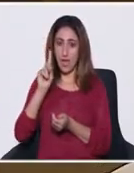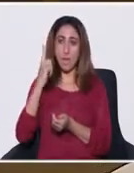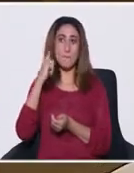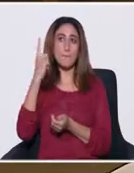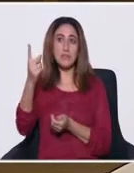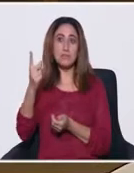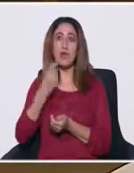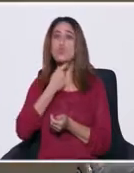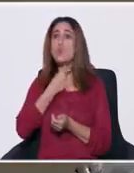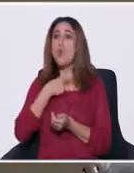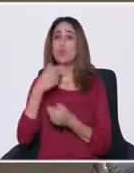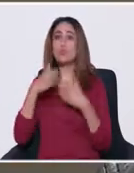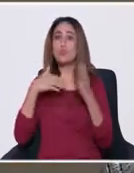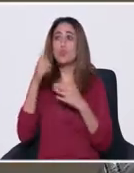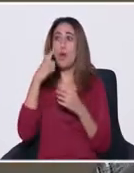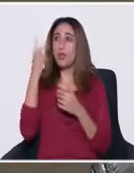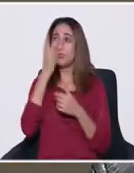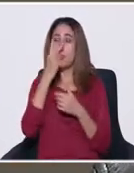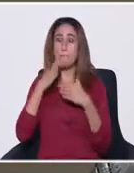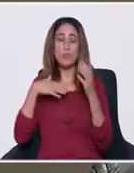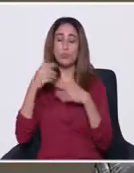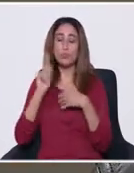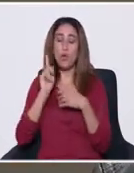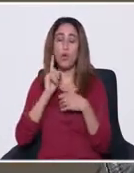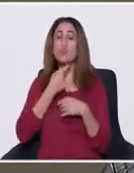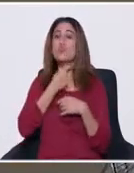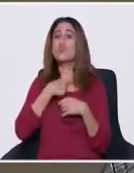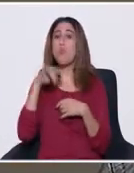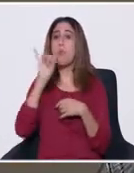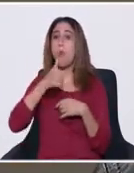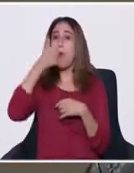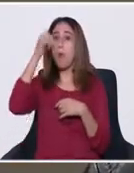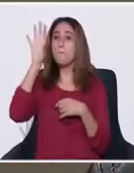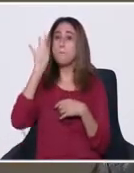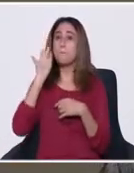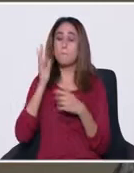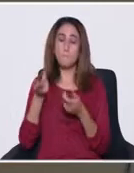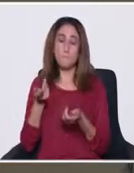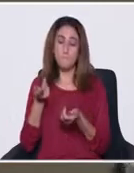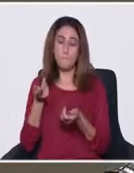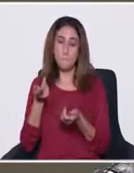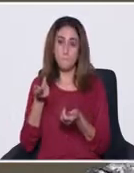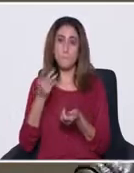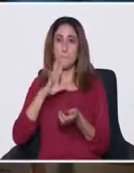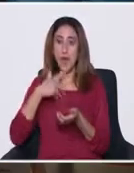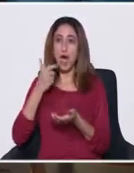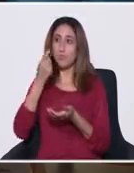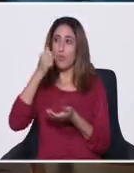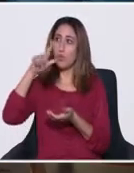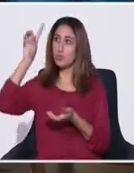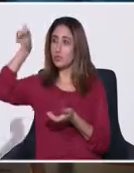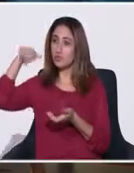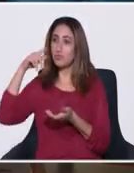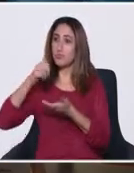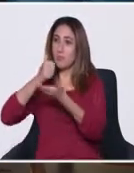بسمعه. فقلت انه ليه ما اخدش المواهب دي، الناس اللي بيغنوا حلو قوي قوي كده دول، واعمل له اغاني. فمضينا عبد الرحمن قبل الحفله، يعني